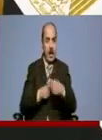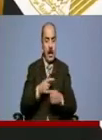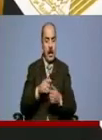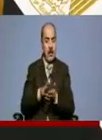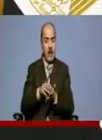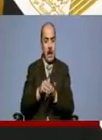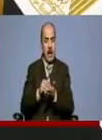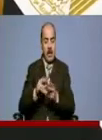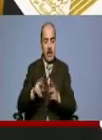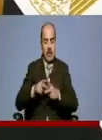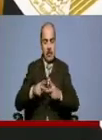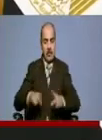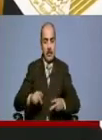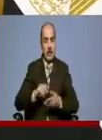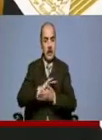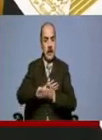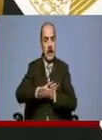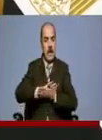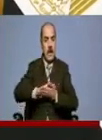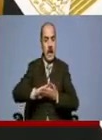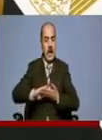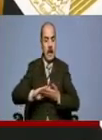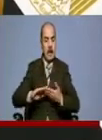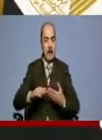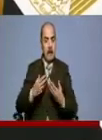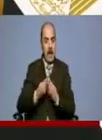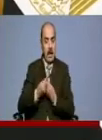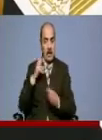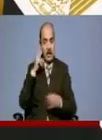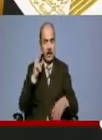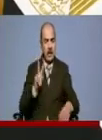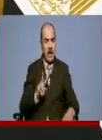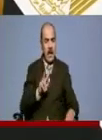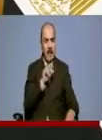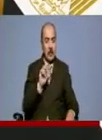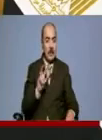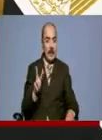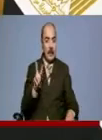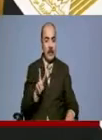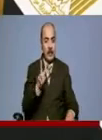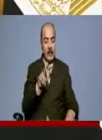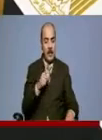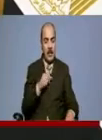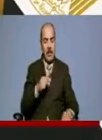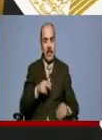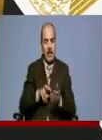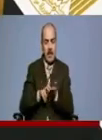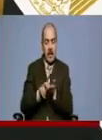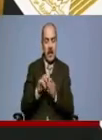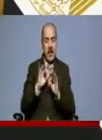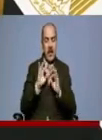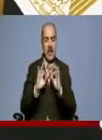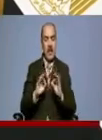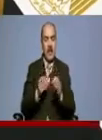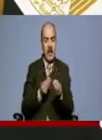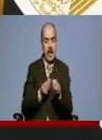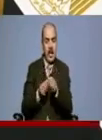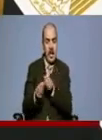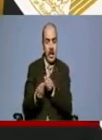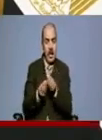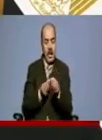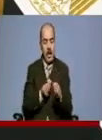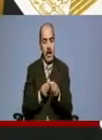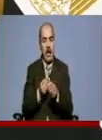اللي هم بيعملوه ده لا هم عايزين ينفذوا المخطط طيب انا هجيب لك بعض المصطلحات وهي اللي مذكوره في كتاب تاريخ الفكر الصهيوني